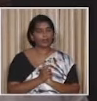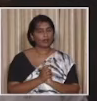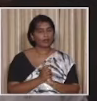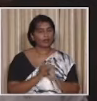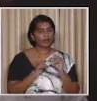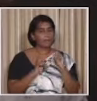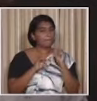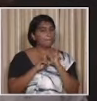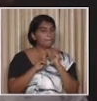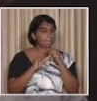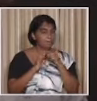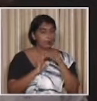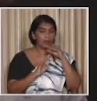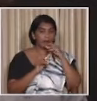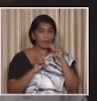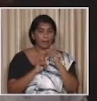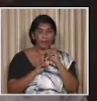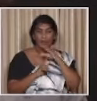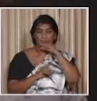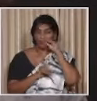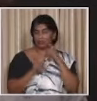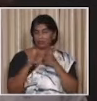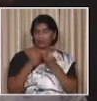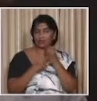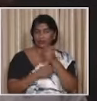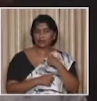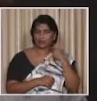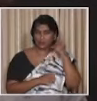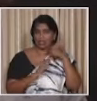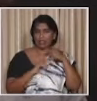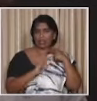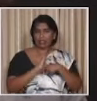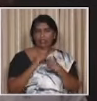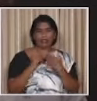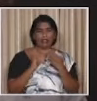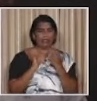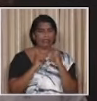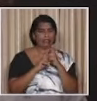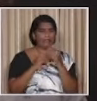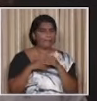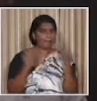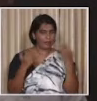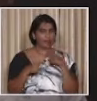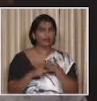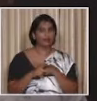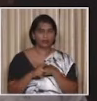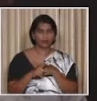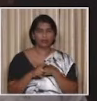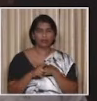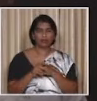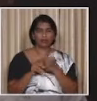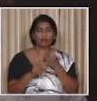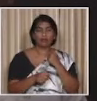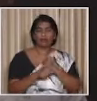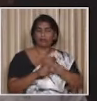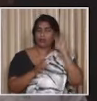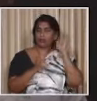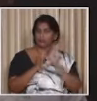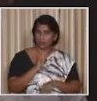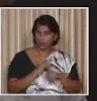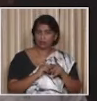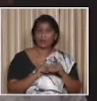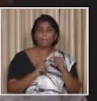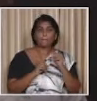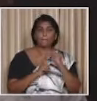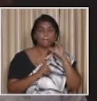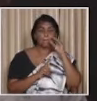පළවෙනි ප්‍රභාකරන් ආයුධ බාර දුන්නා. මට මතකයි දිවයින පත්‍රයේ ප්‍රධාන සිරස්තලේ බලධාරියා විසින් කපාහරින ලදී